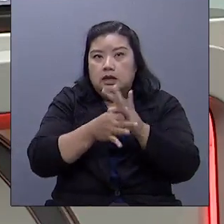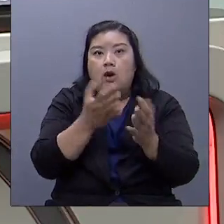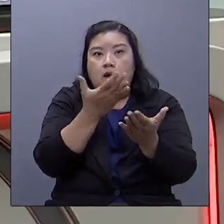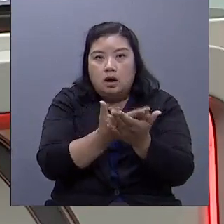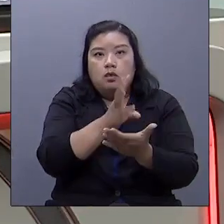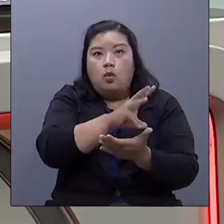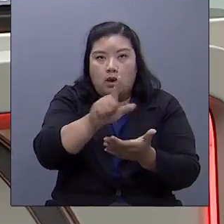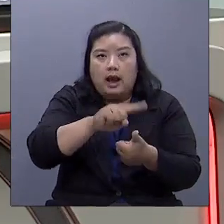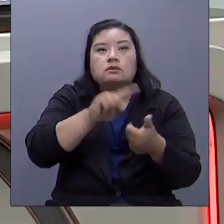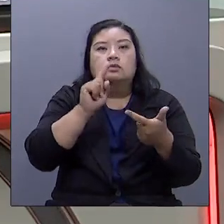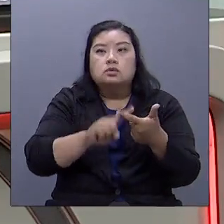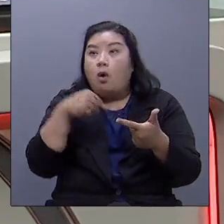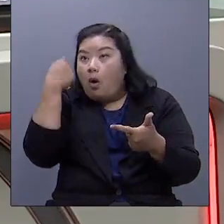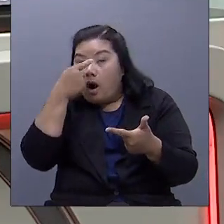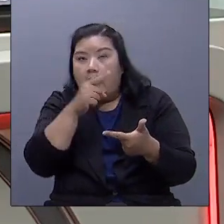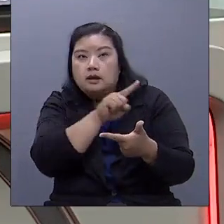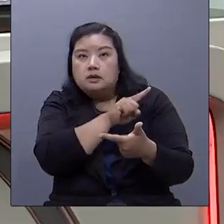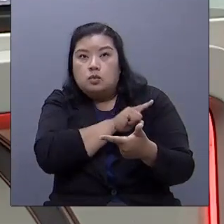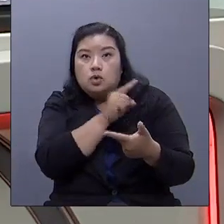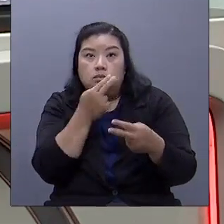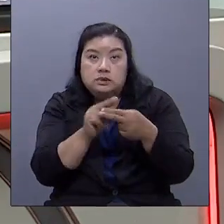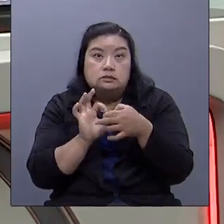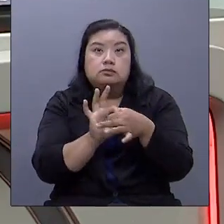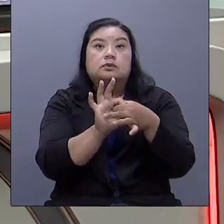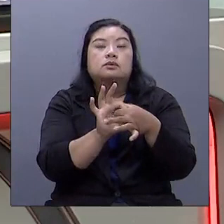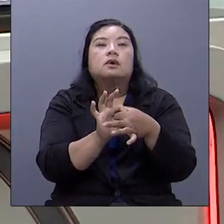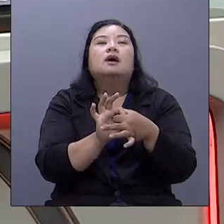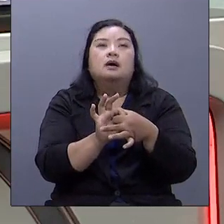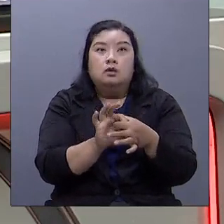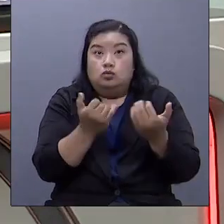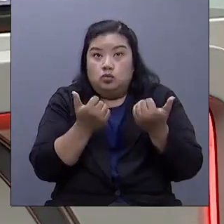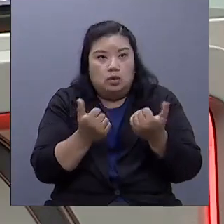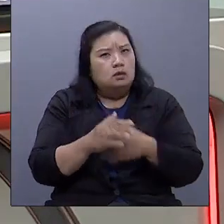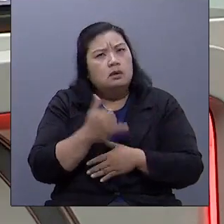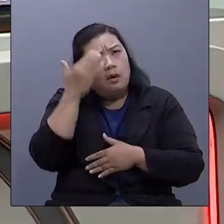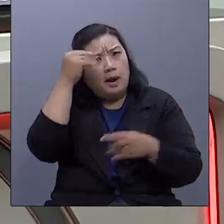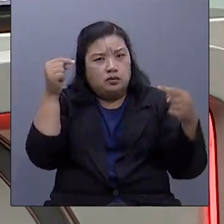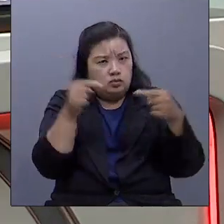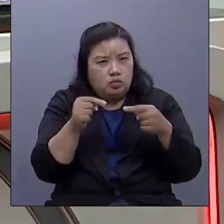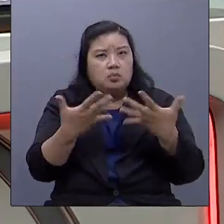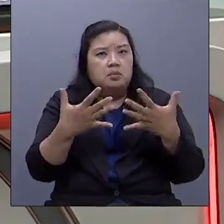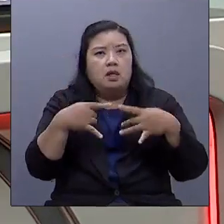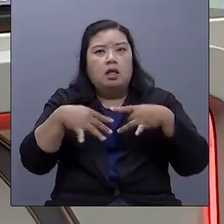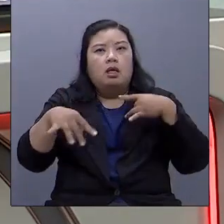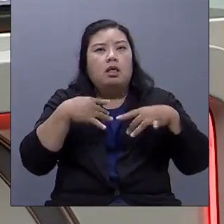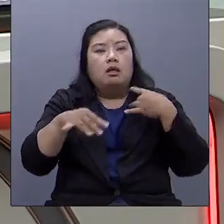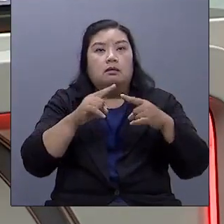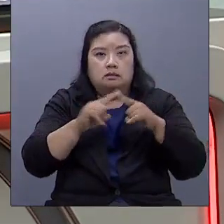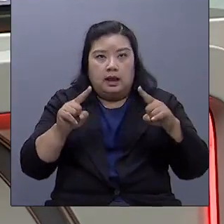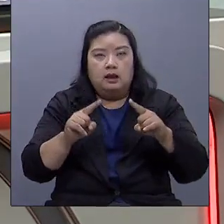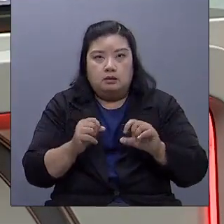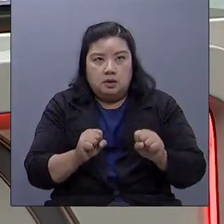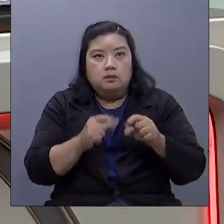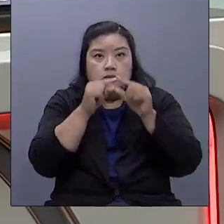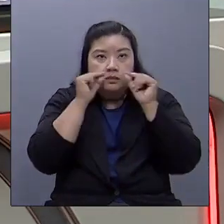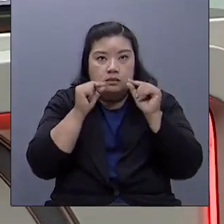และบุคคลที่เข้ามาเกี่ยวข้องจากการสอบสวนหลายๆฝ่ายดูจะยังไม่ตรงกันสักเท่าไหร่ตำรวจกองปราบปรามเตรียมจะเรียกคุณ